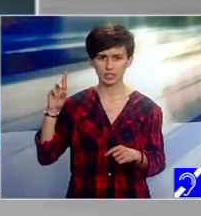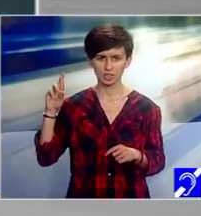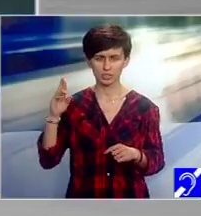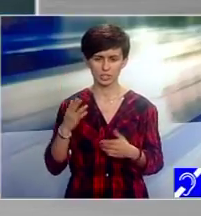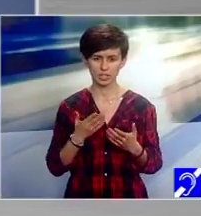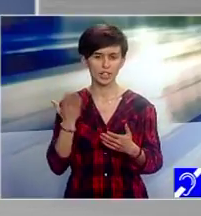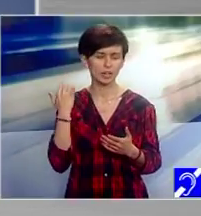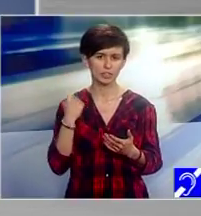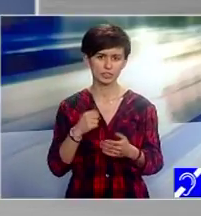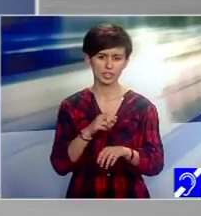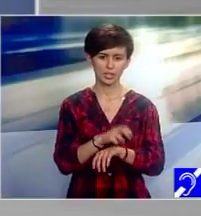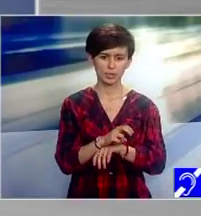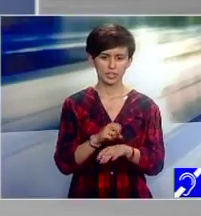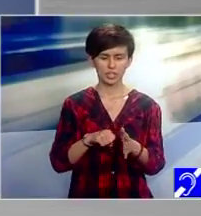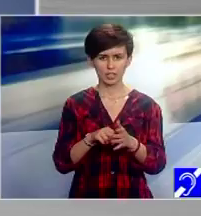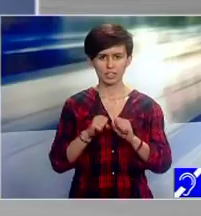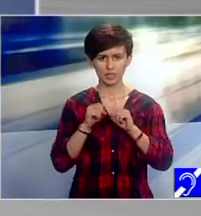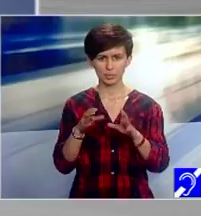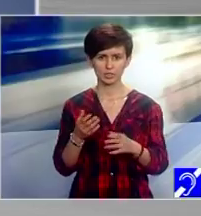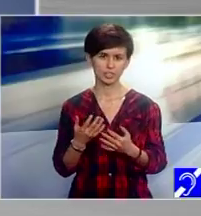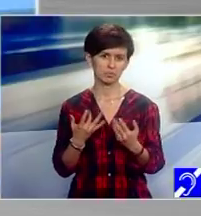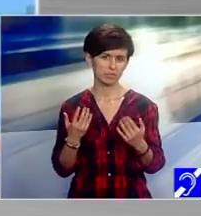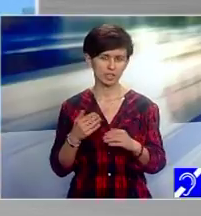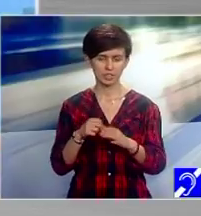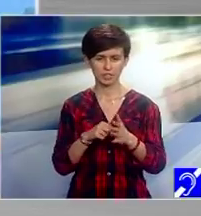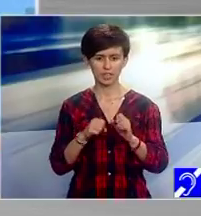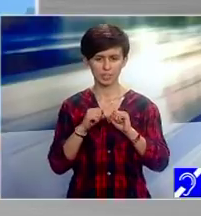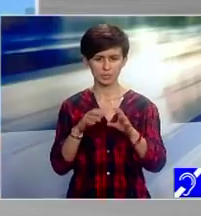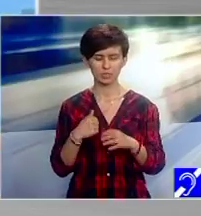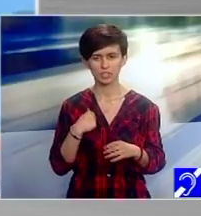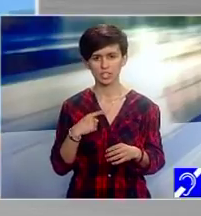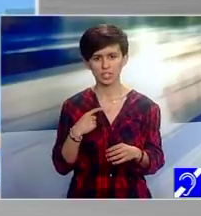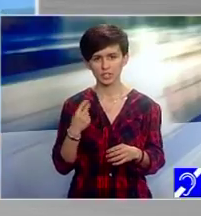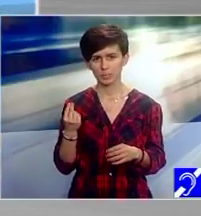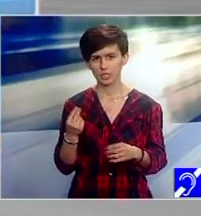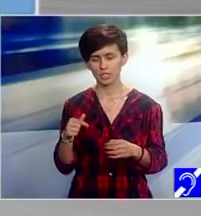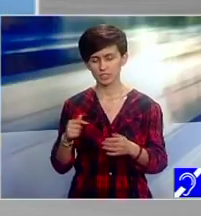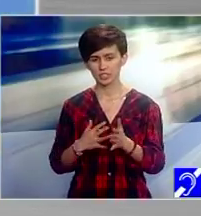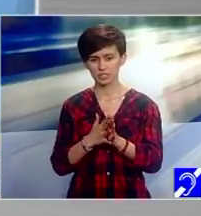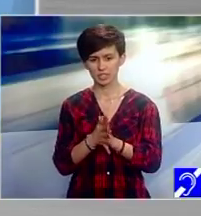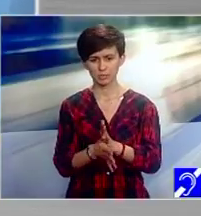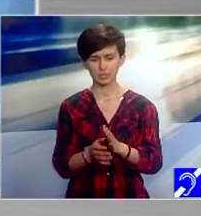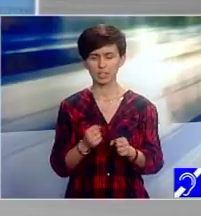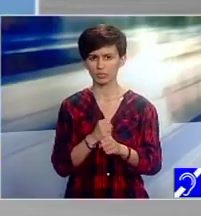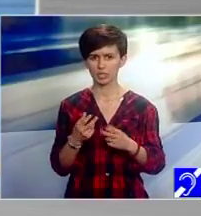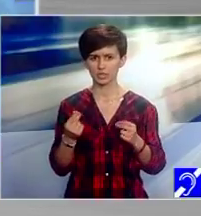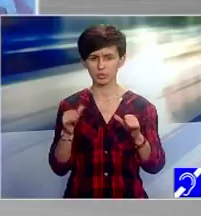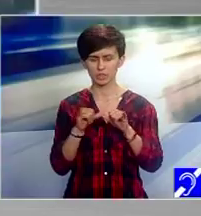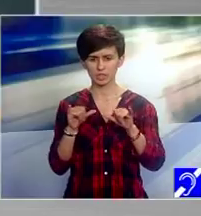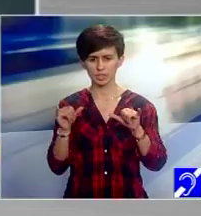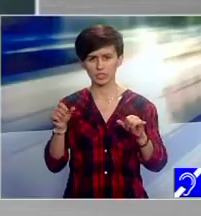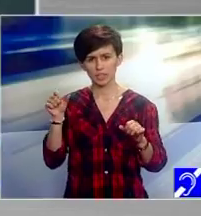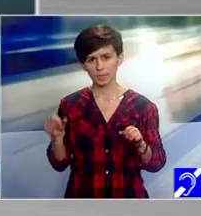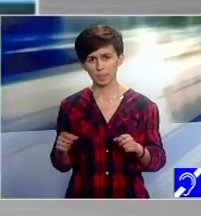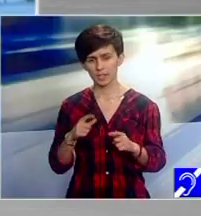Fără Prejudecăți, și este foarte bine că acest departament se implică foarte mult în dezvoltarea specială a profesioniștilor